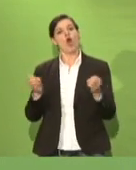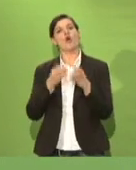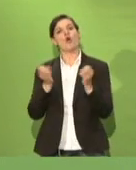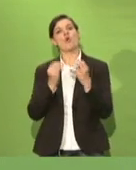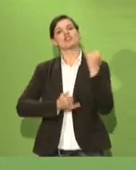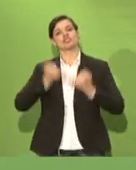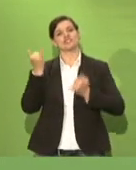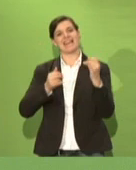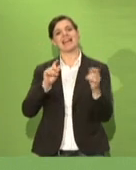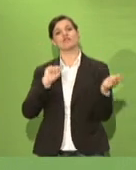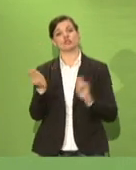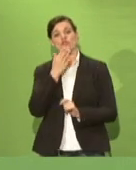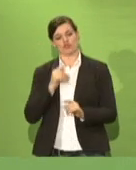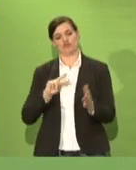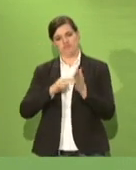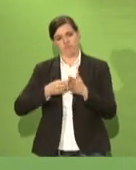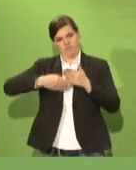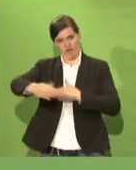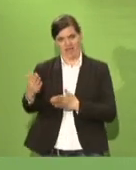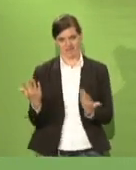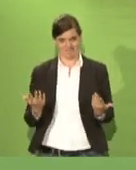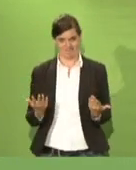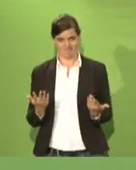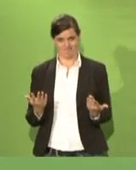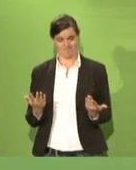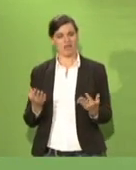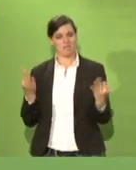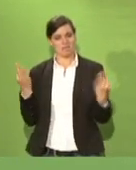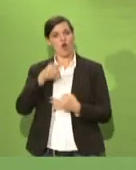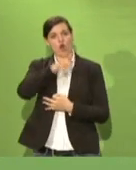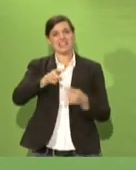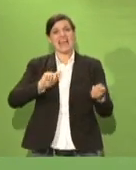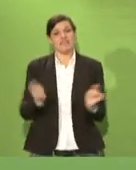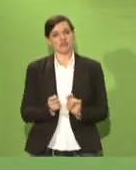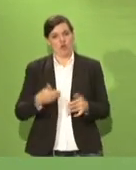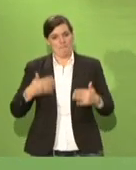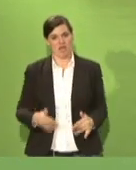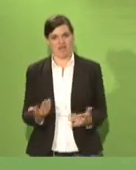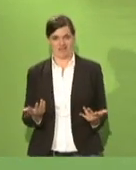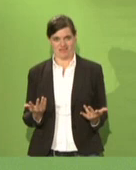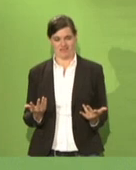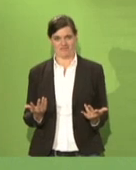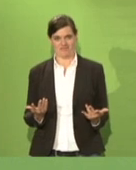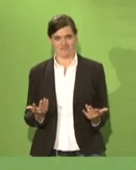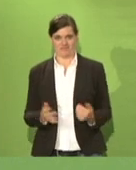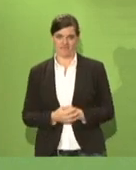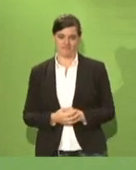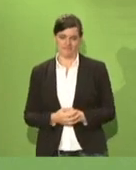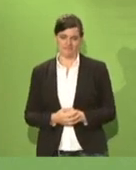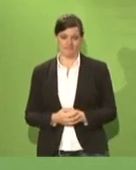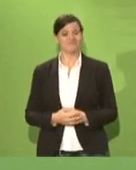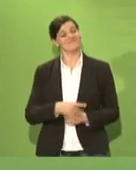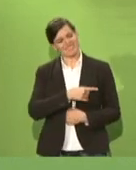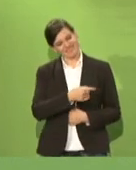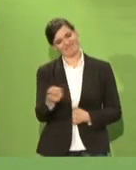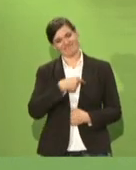ökologisch-industrielle Revolution vorhat, dann braucht man Revolutionäre und Revolutionärinnen. Und die brauchen